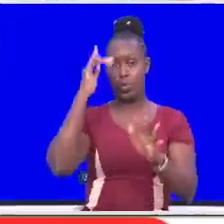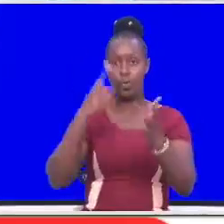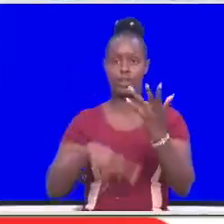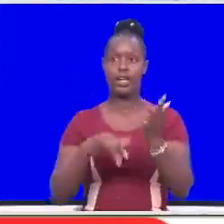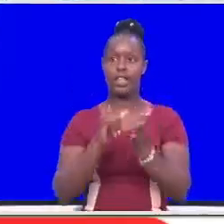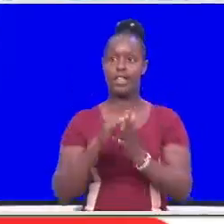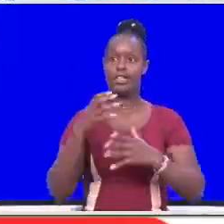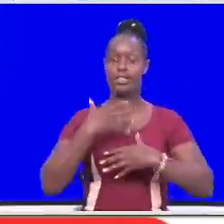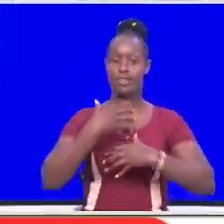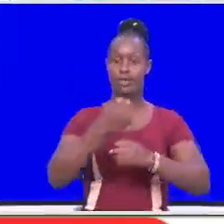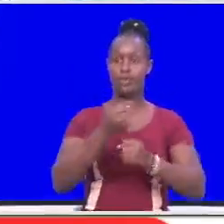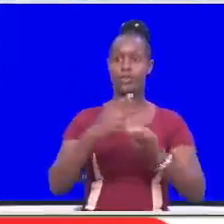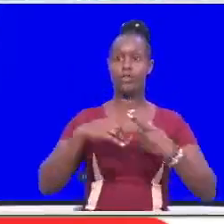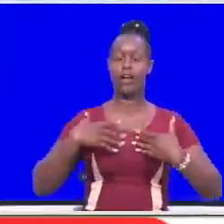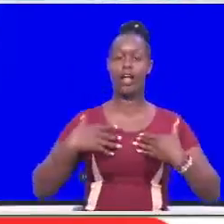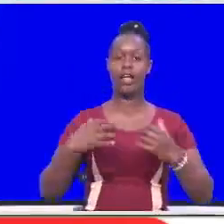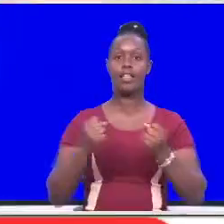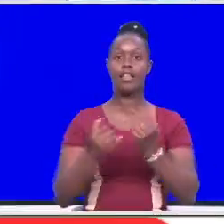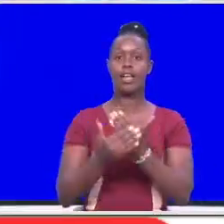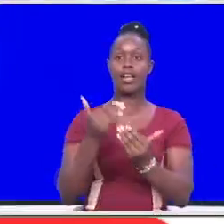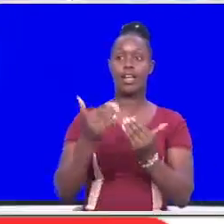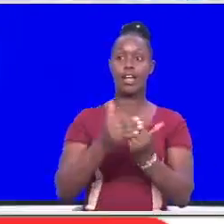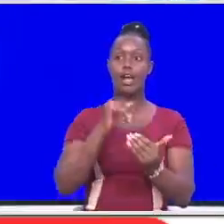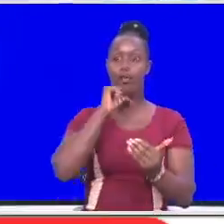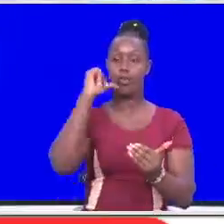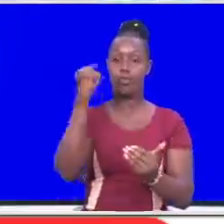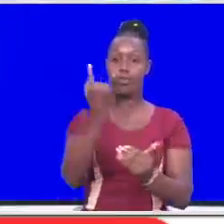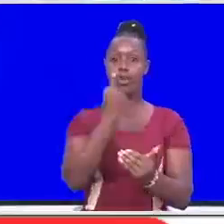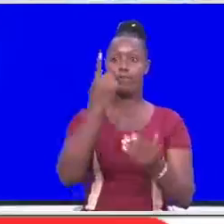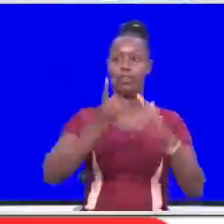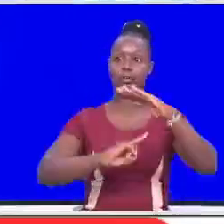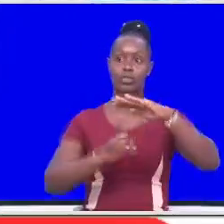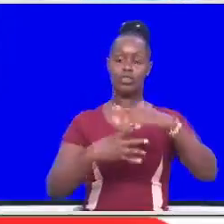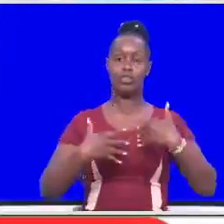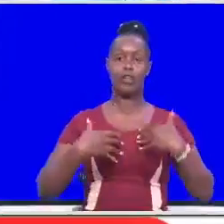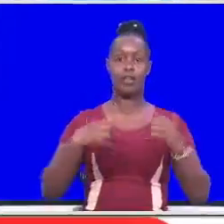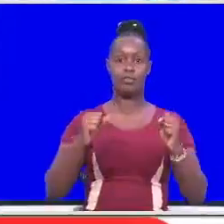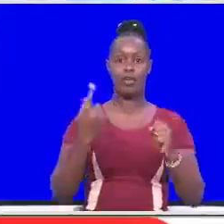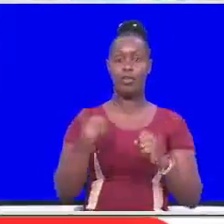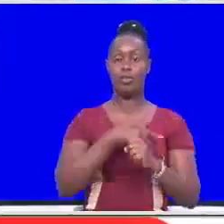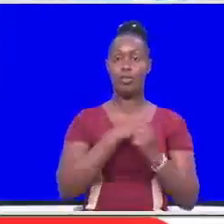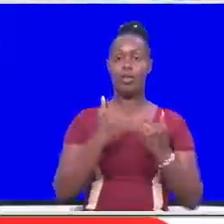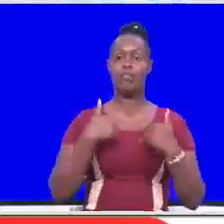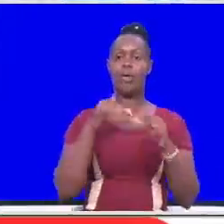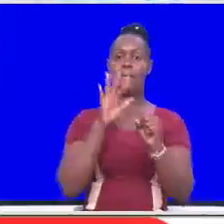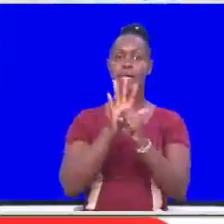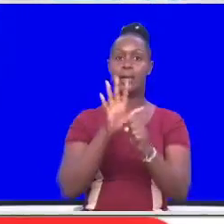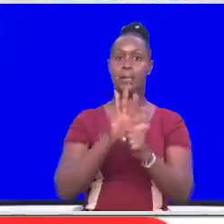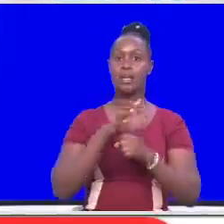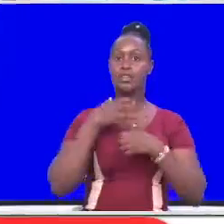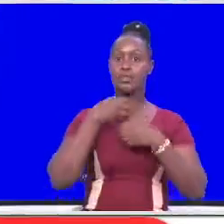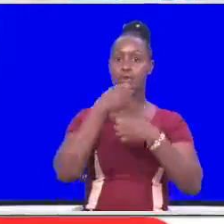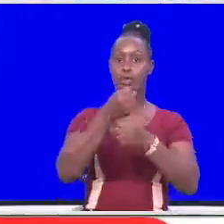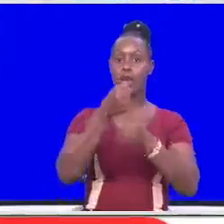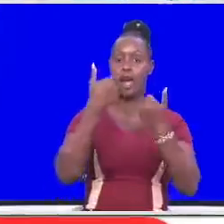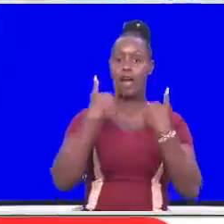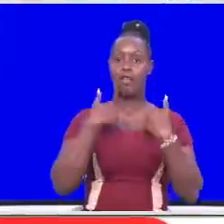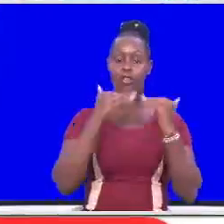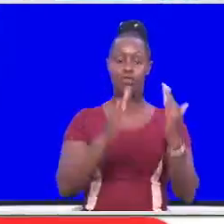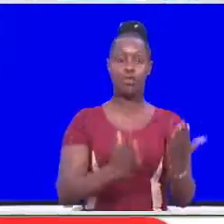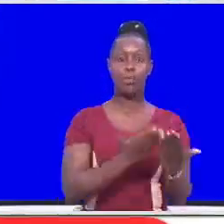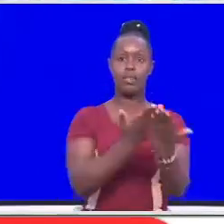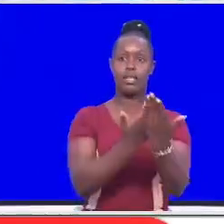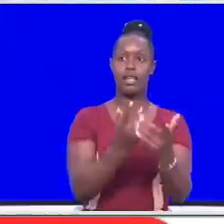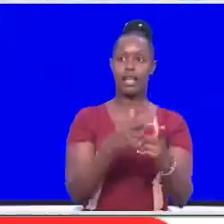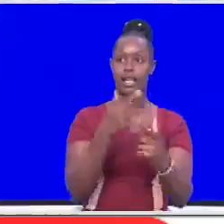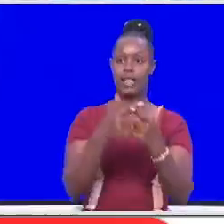of healthcare is not just the Ministry of Health. We have many other stakeholders that I have to avail this document to. Then we